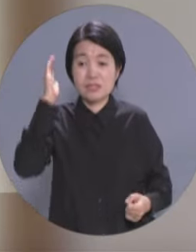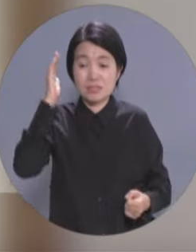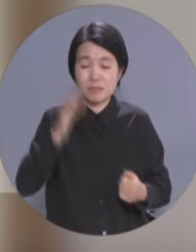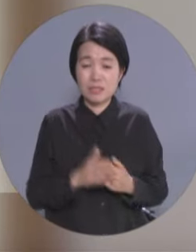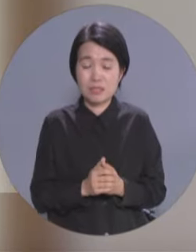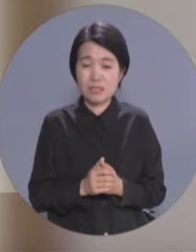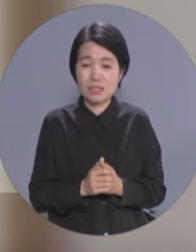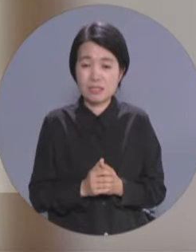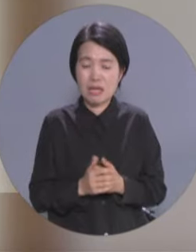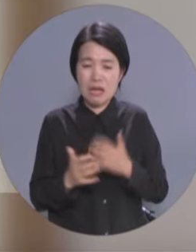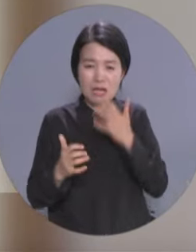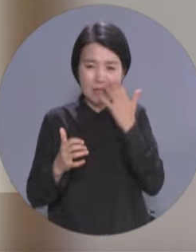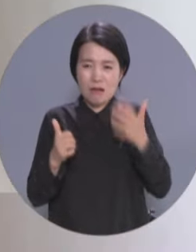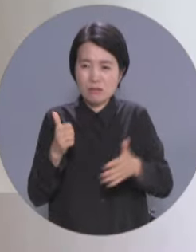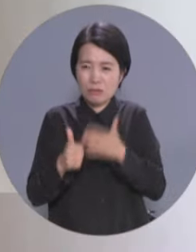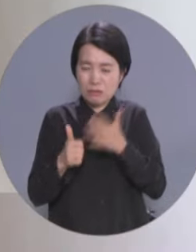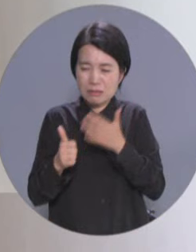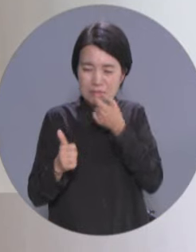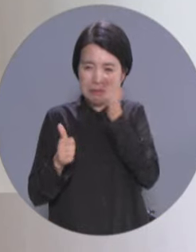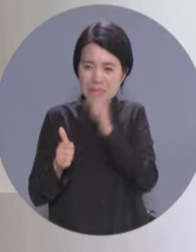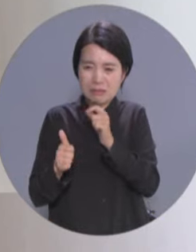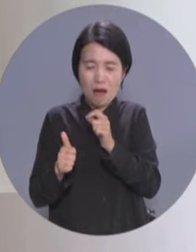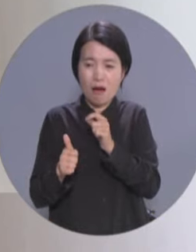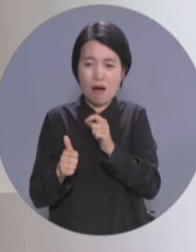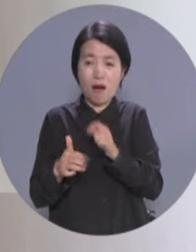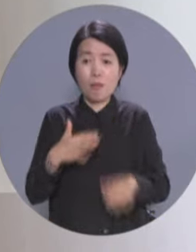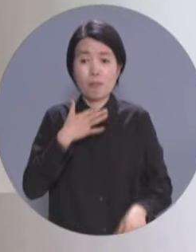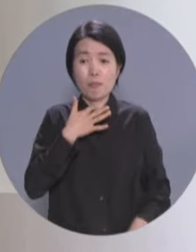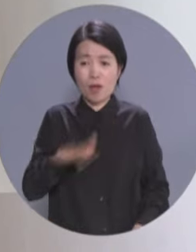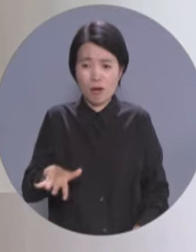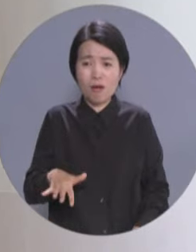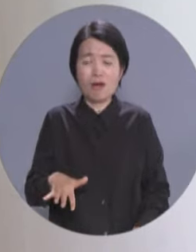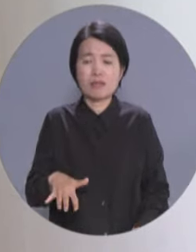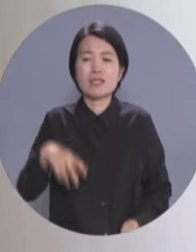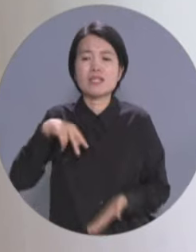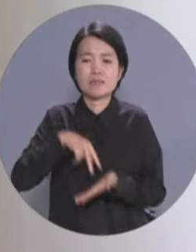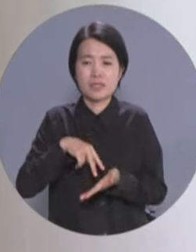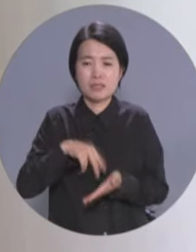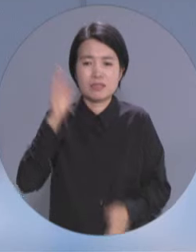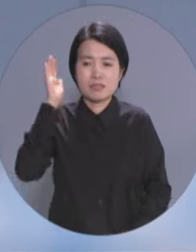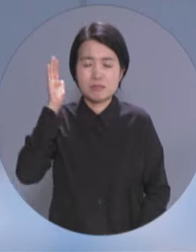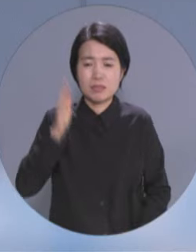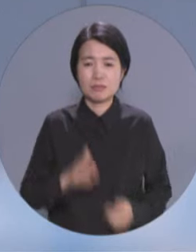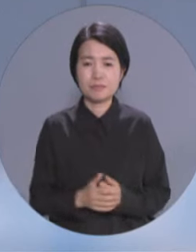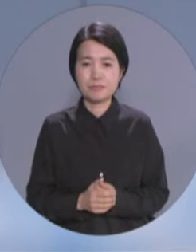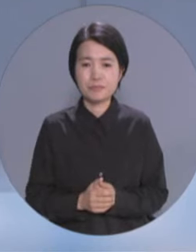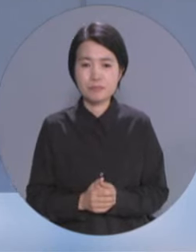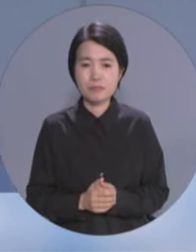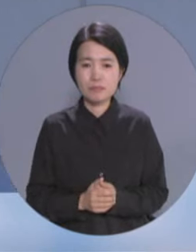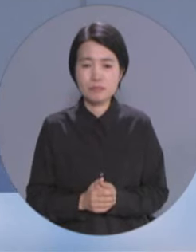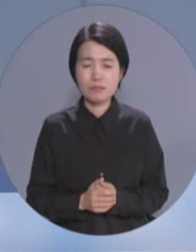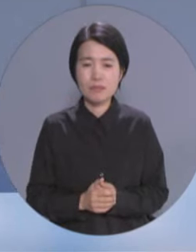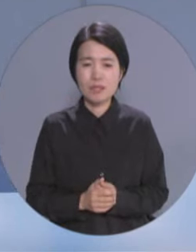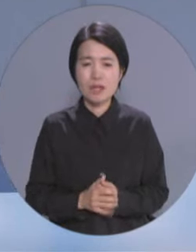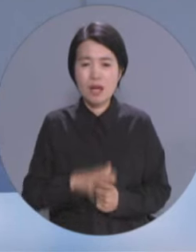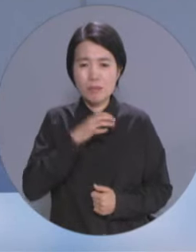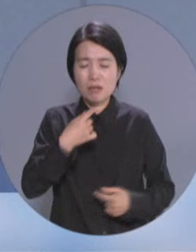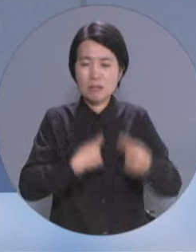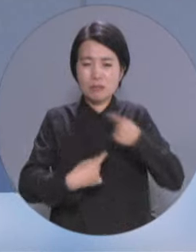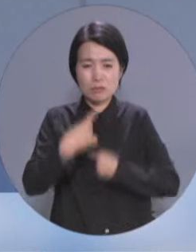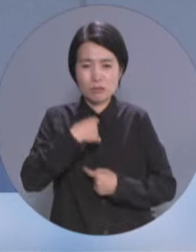성추행 성 의혹 해서는 인지고 있었다는 장